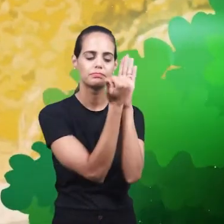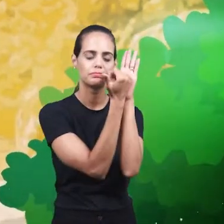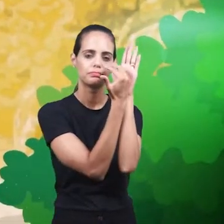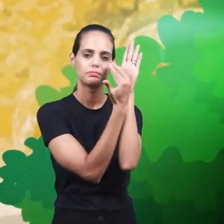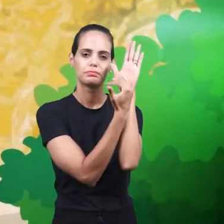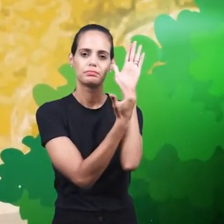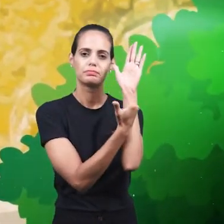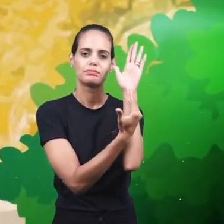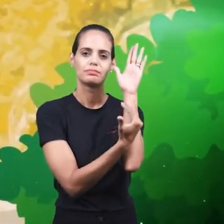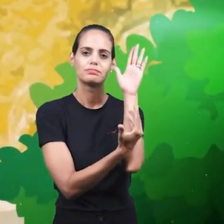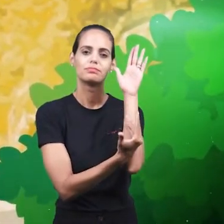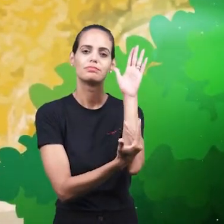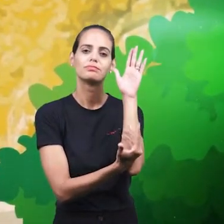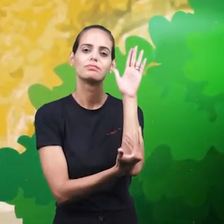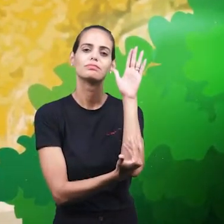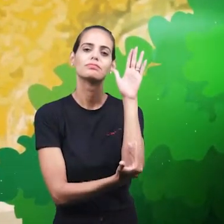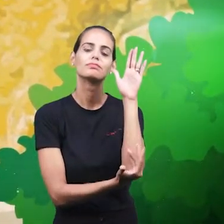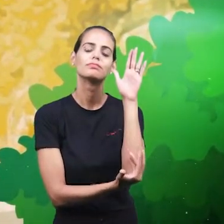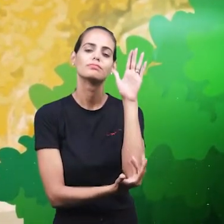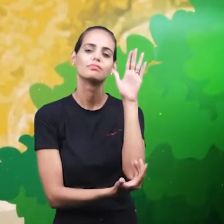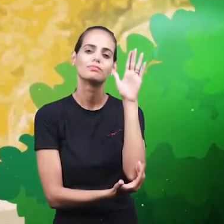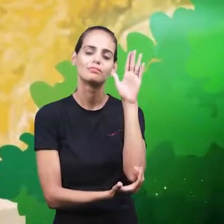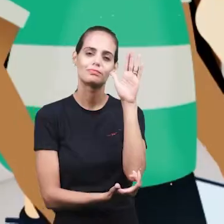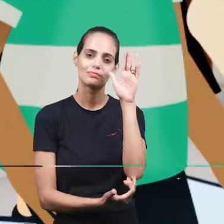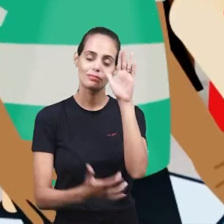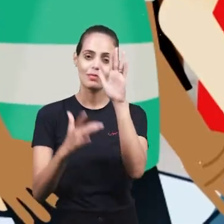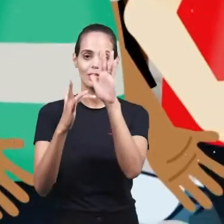свою драгоценную кровь на кресте,